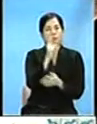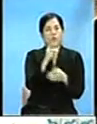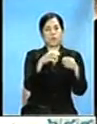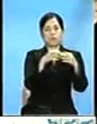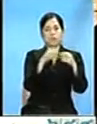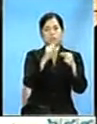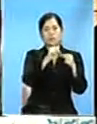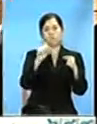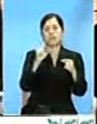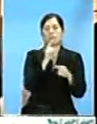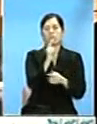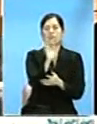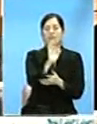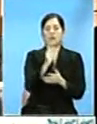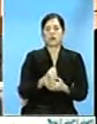าเลือกตั้งม